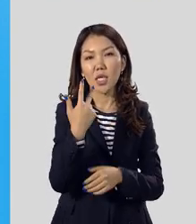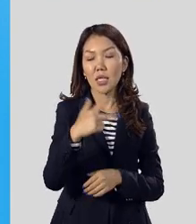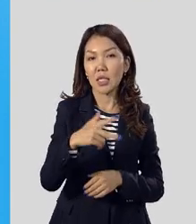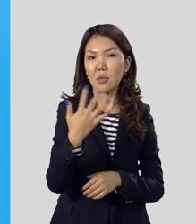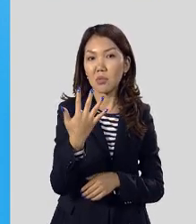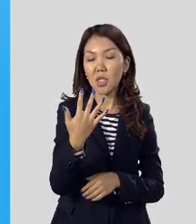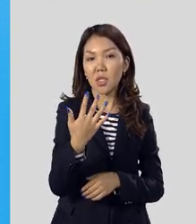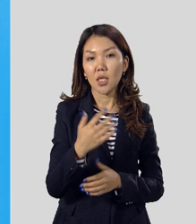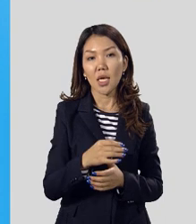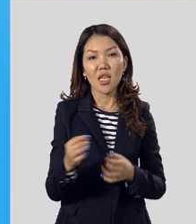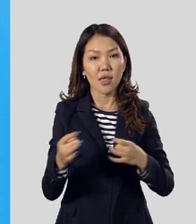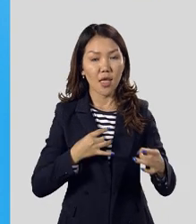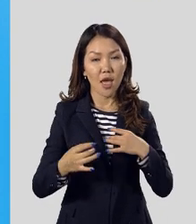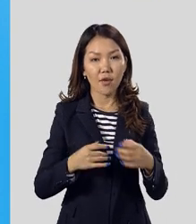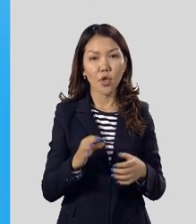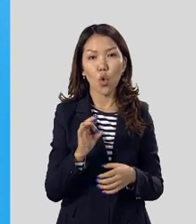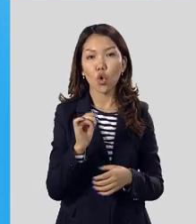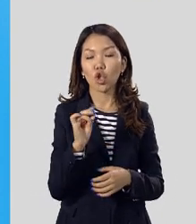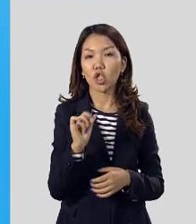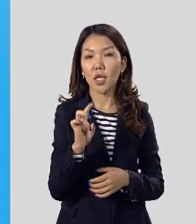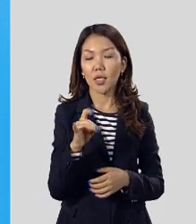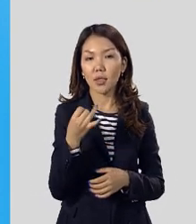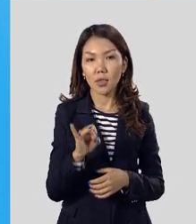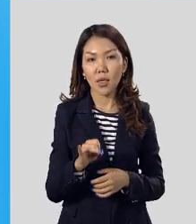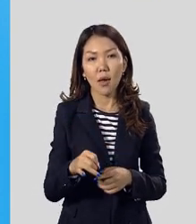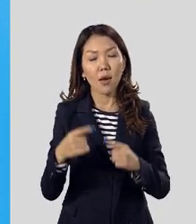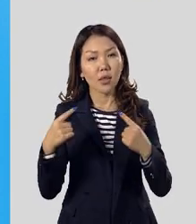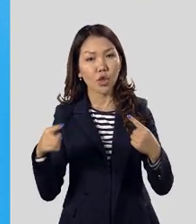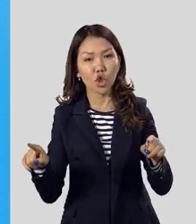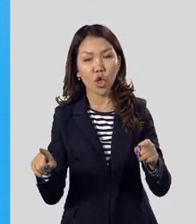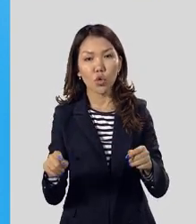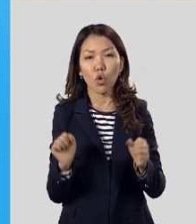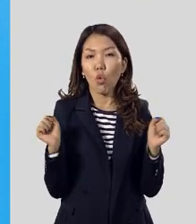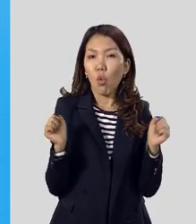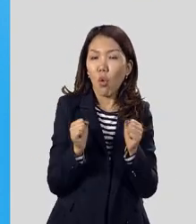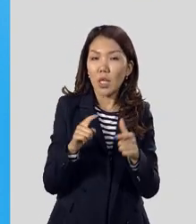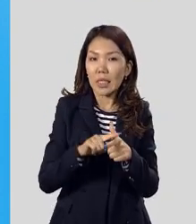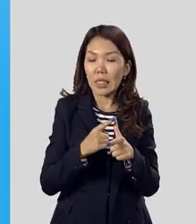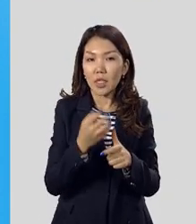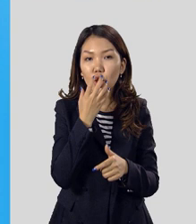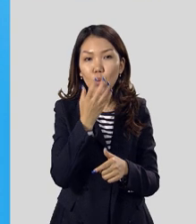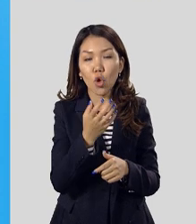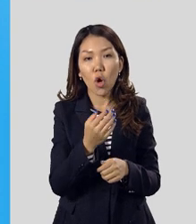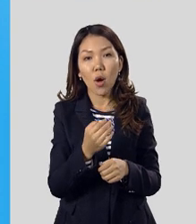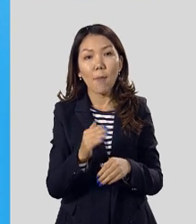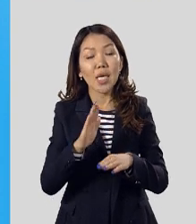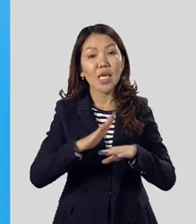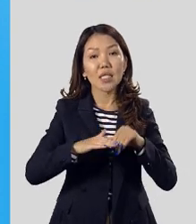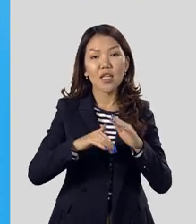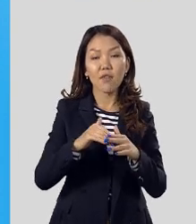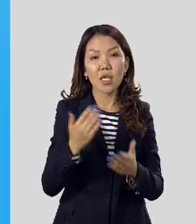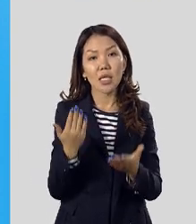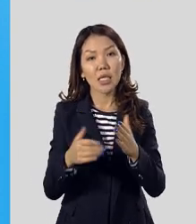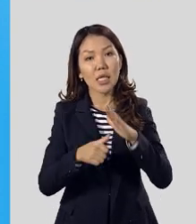35 нервных окончаний, различающих холод или тепло, прикосновение или давление, а